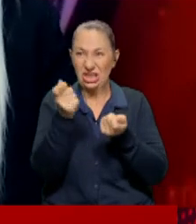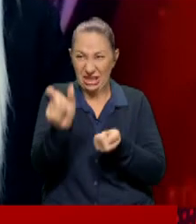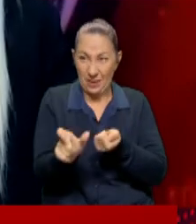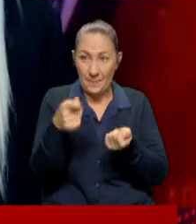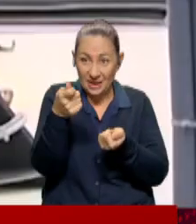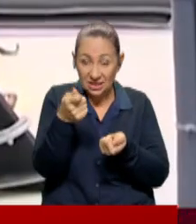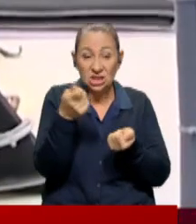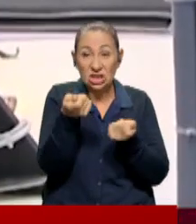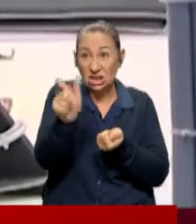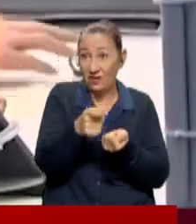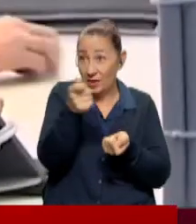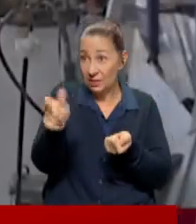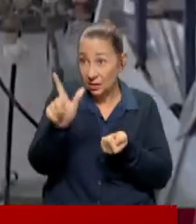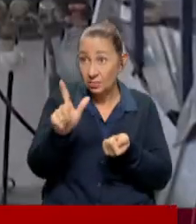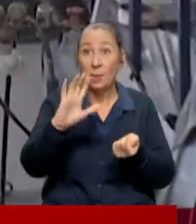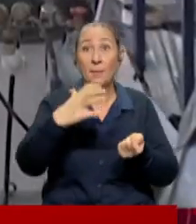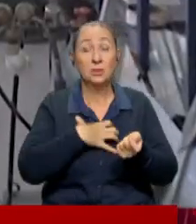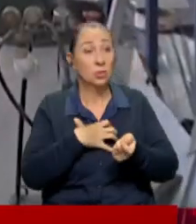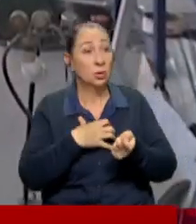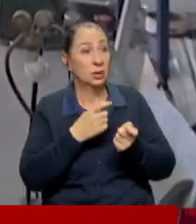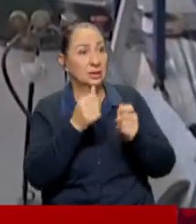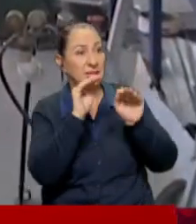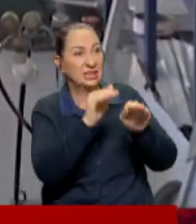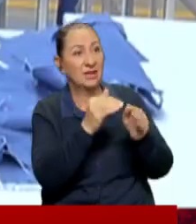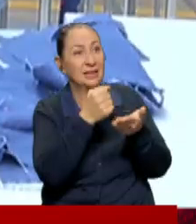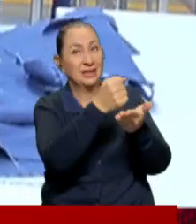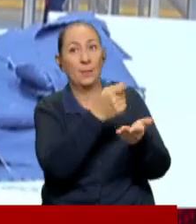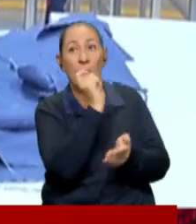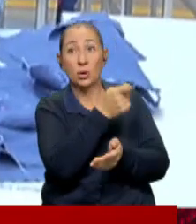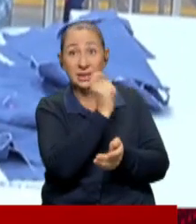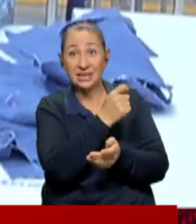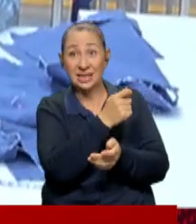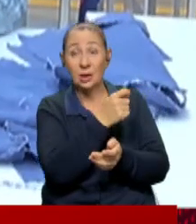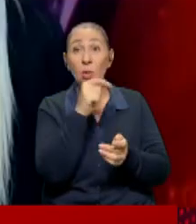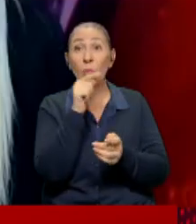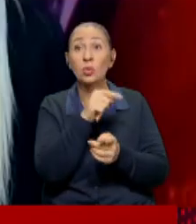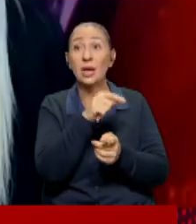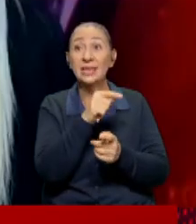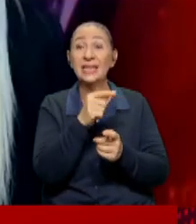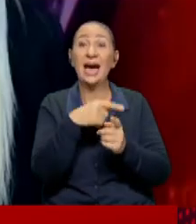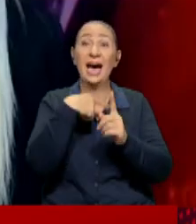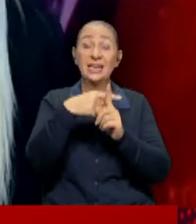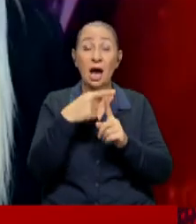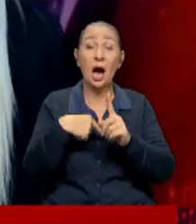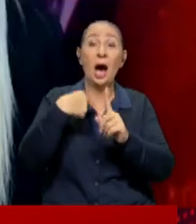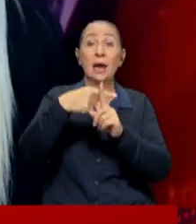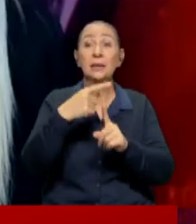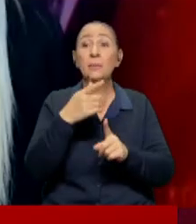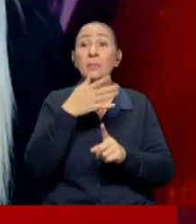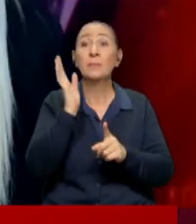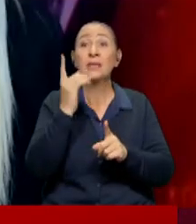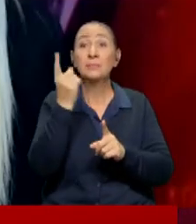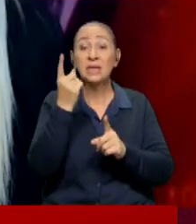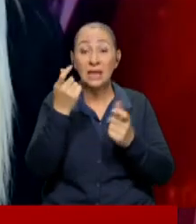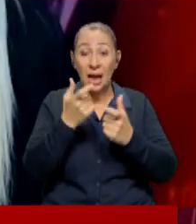işçiye verilmesi gerekirken işverenlere de teşvik ve destek adı altında para ödenirken Bunlardan da ziyade ayrıca da bilmediğimiz